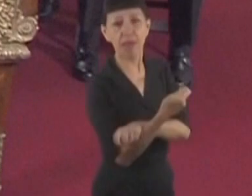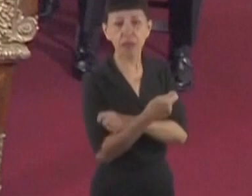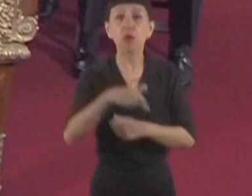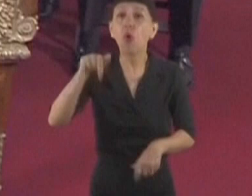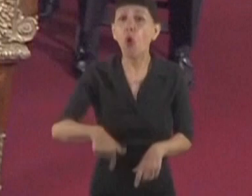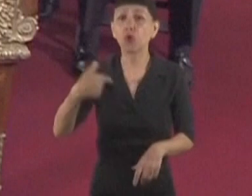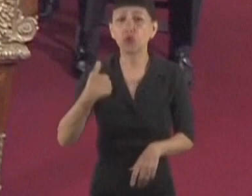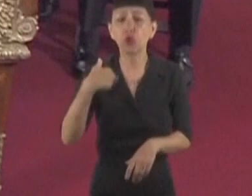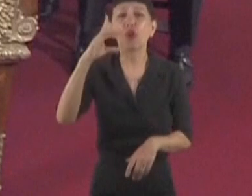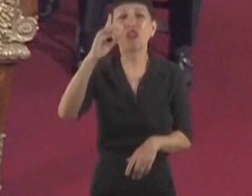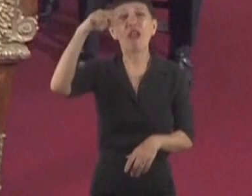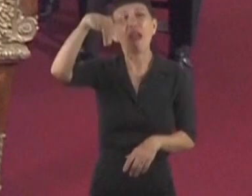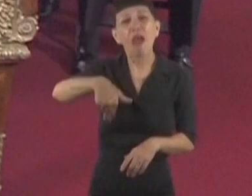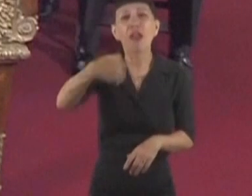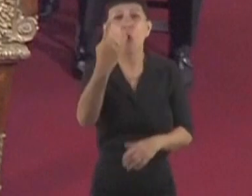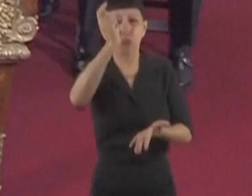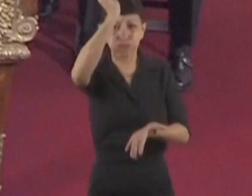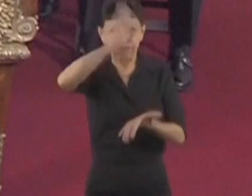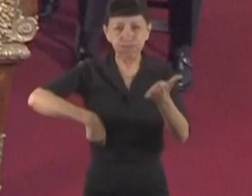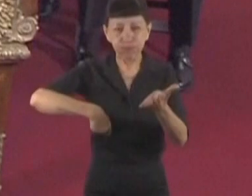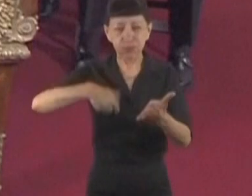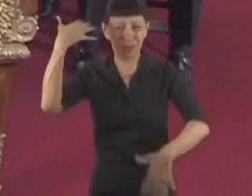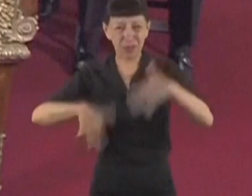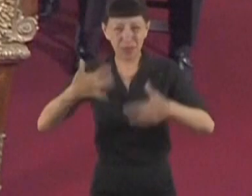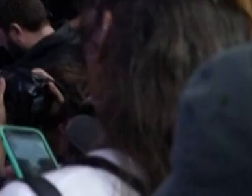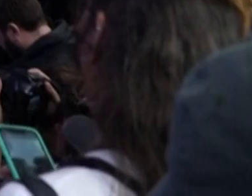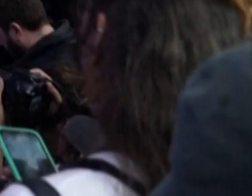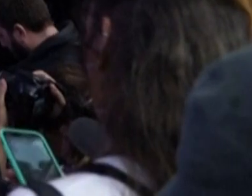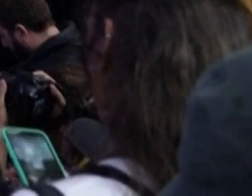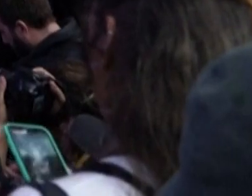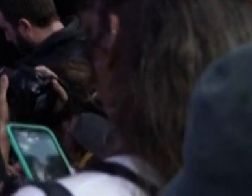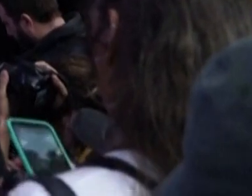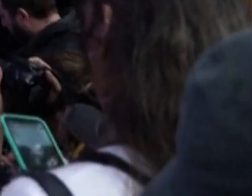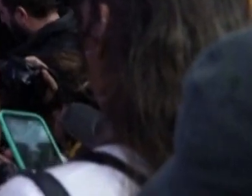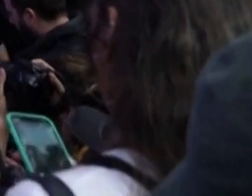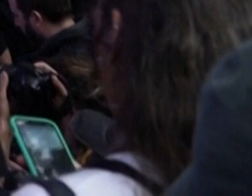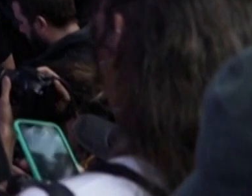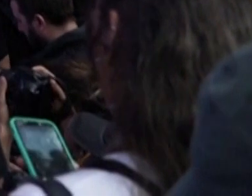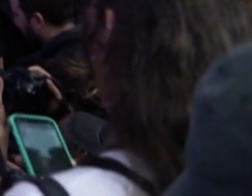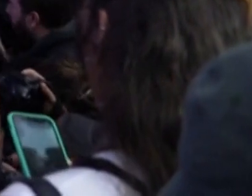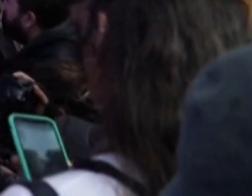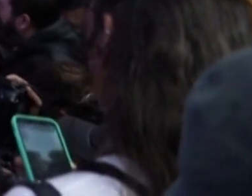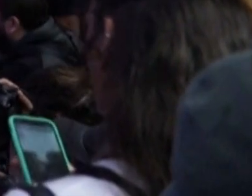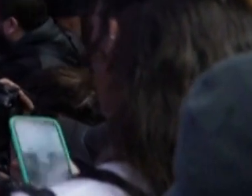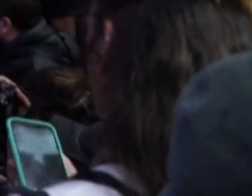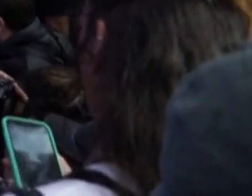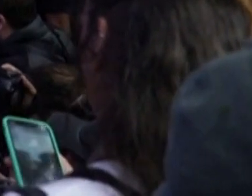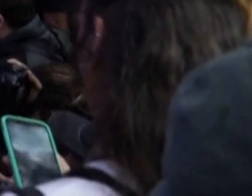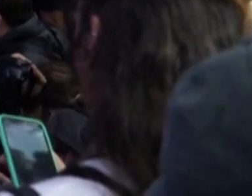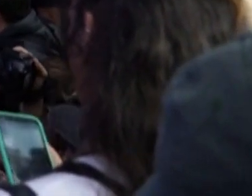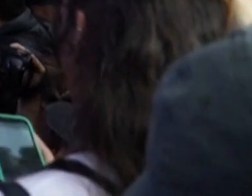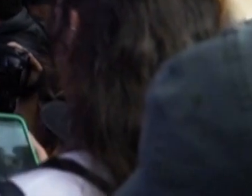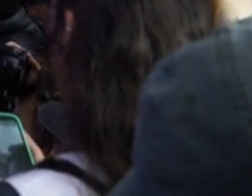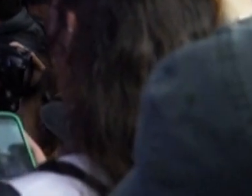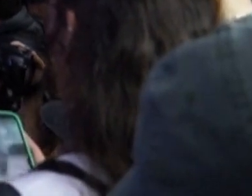sprejela odločitev, da bo med drugim občutno zmanjšala financiranje Nacionalnega inštituta za film in audiovizualne umetnosti in